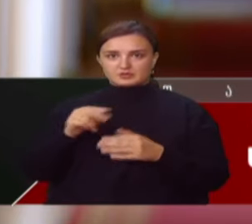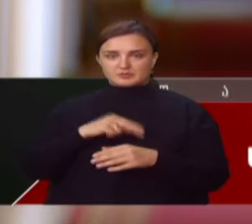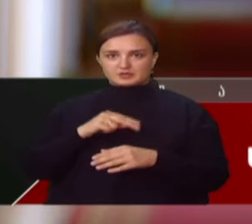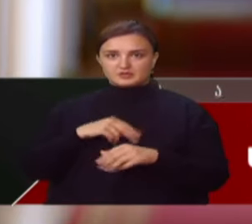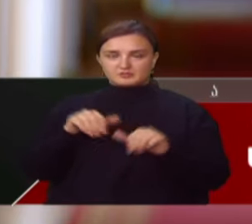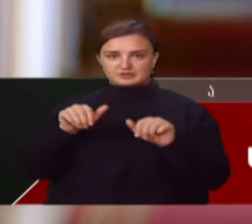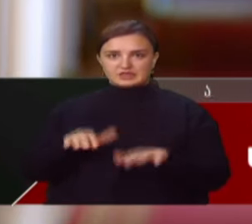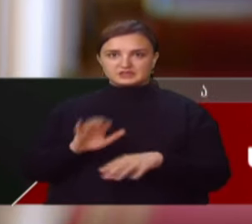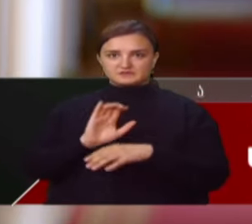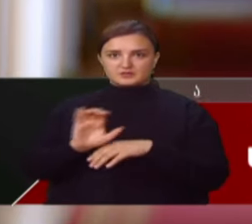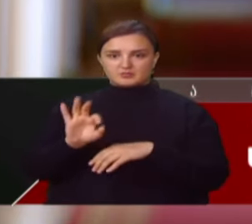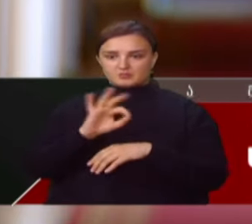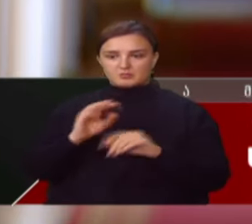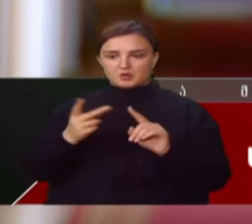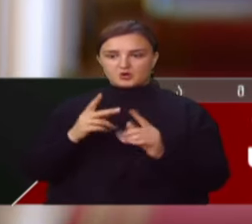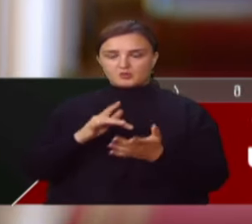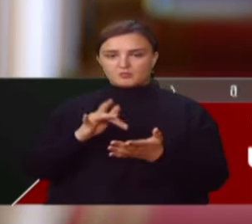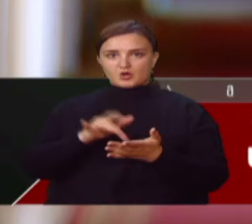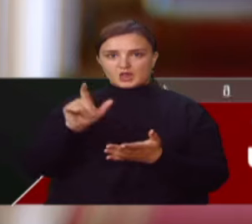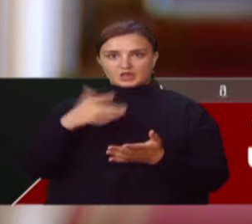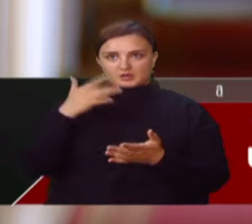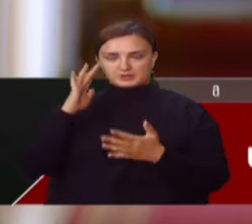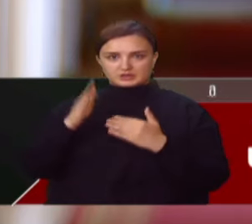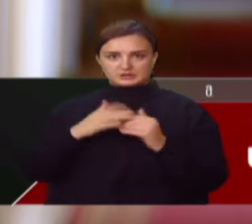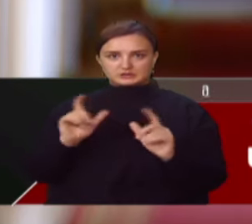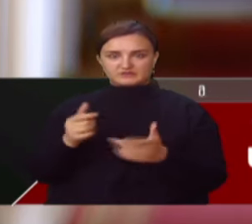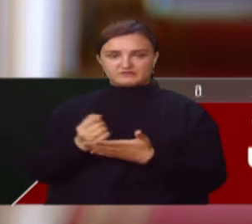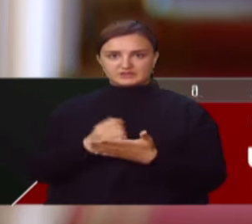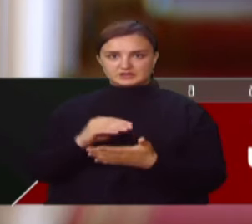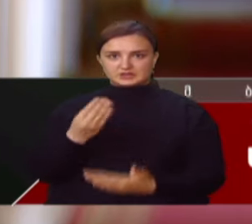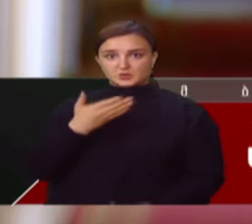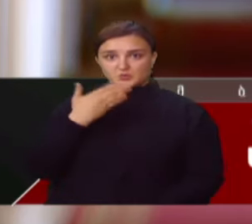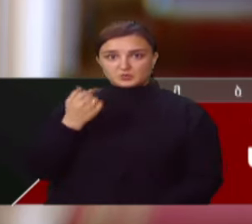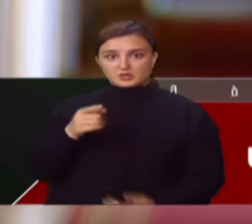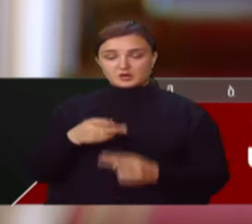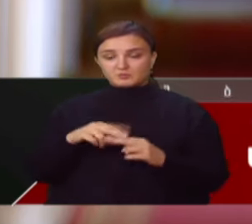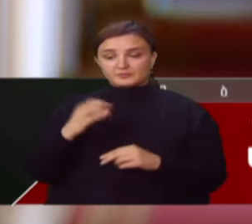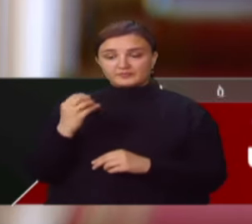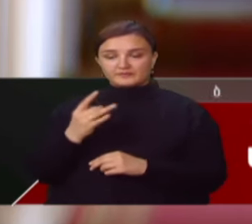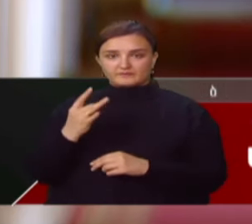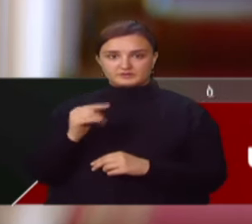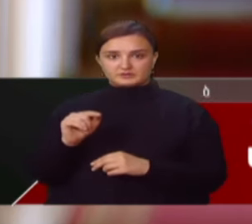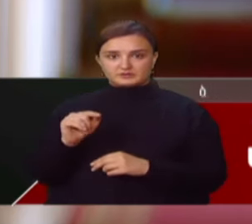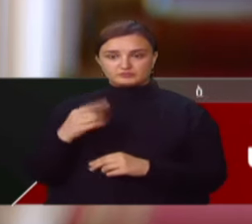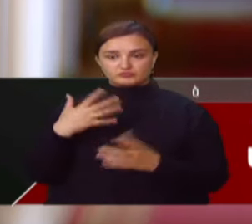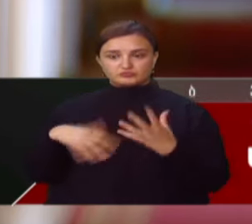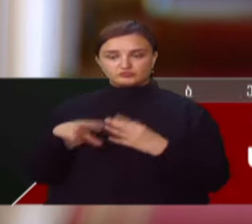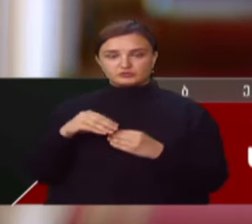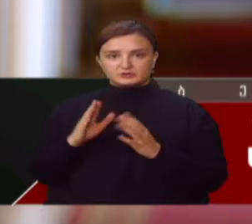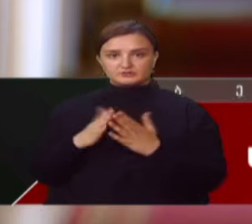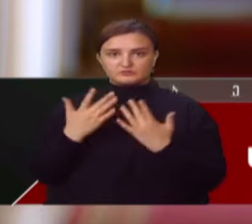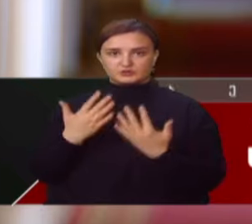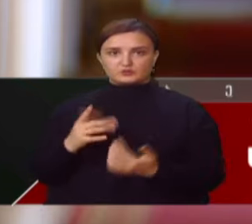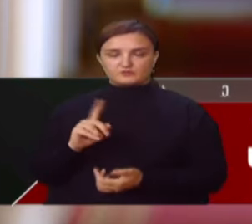მიხედვითაც ჩვენი ყოველი მეორე მოქალაქე ყავს ამერიკას დასანქცირებული და ვიზა არ აქვს მიცემული. ამიტომ კიდევ ერთხელ ჩვენ დაჟინებით